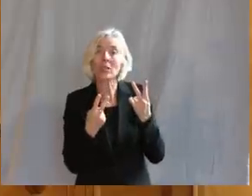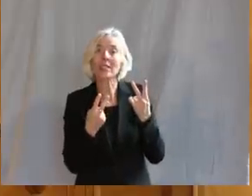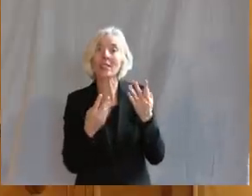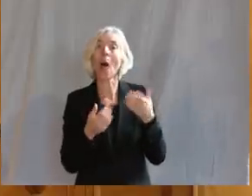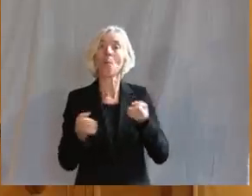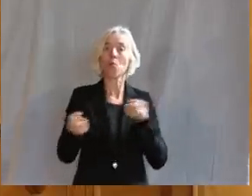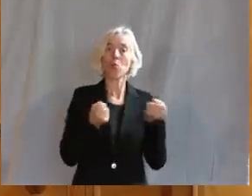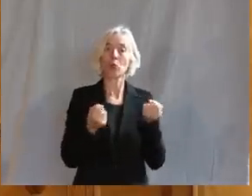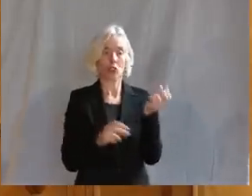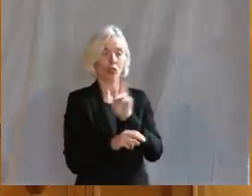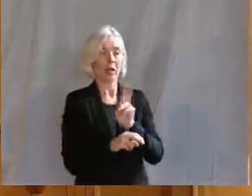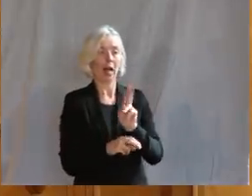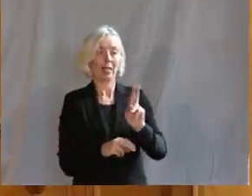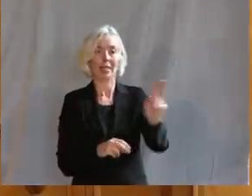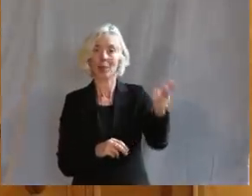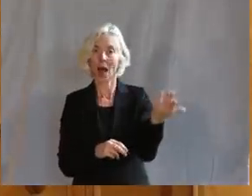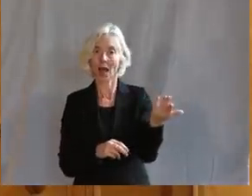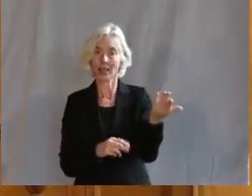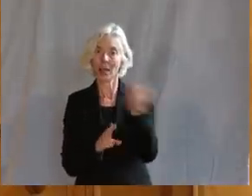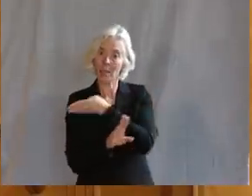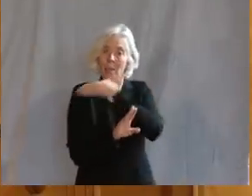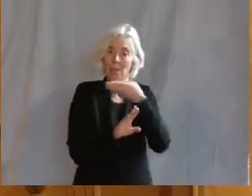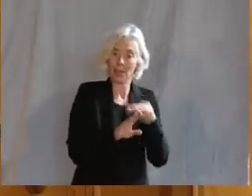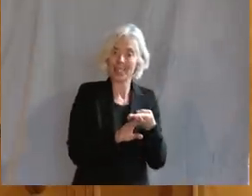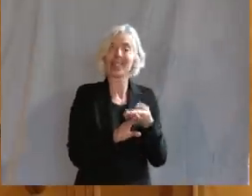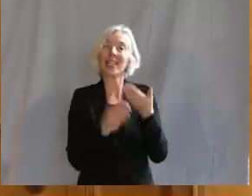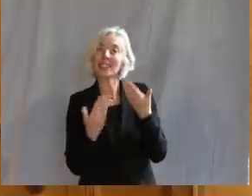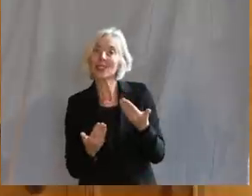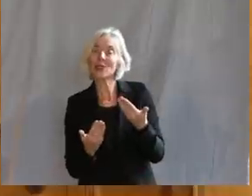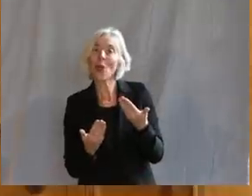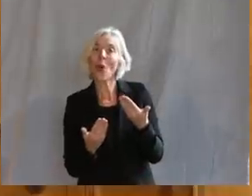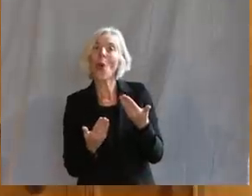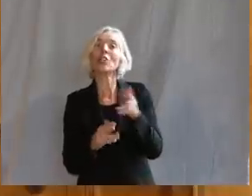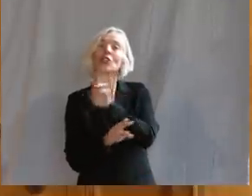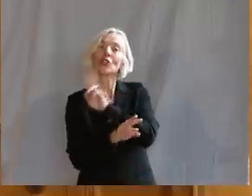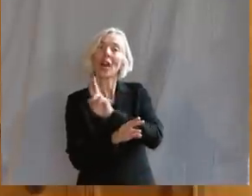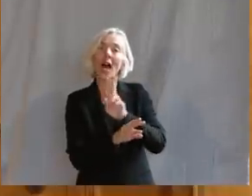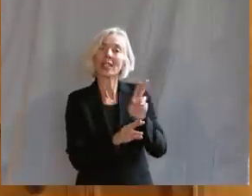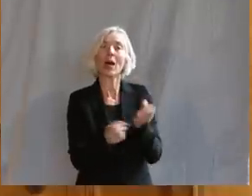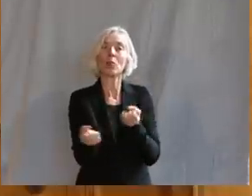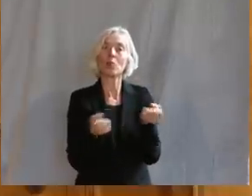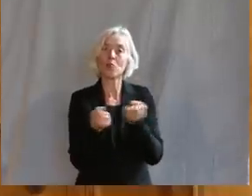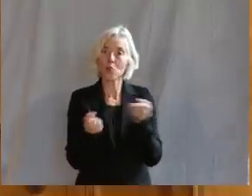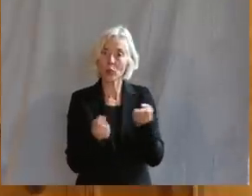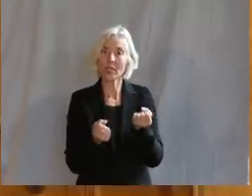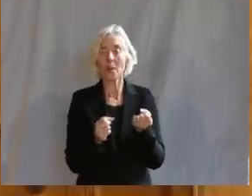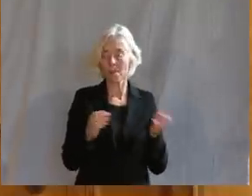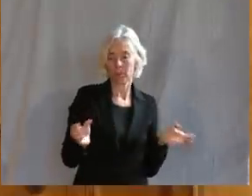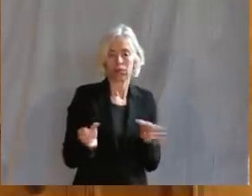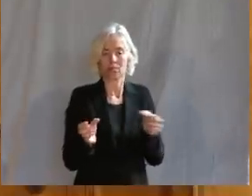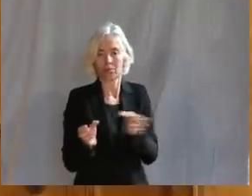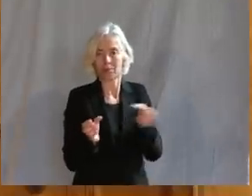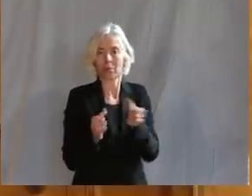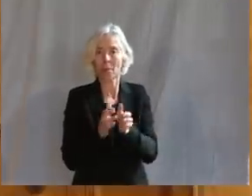den Sommerferienende eine Taktverdichtung auf gewissen Linien vollzogen. Sie setzen Verstärkerbusse ein. Und wir